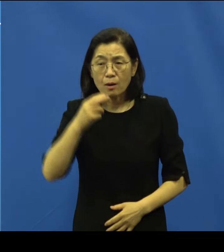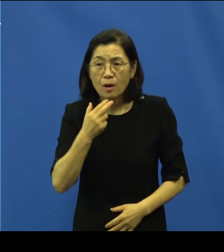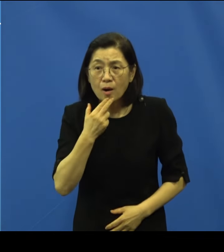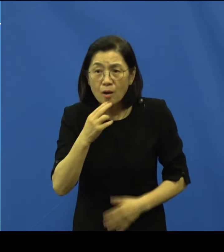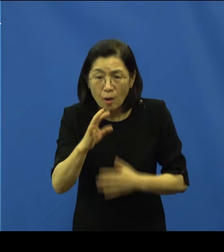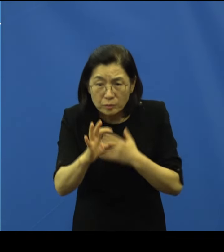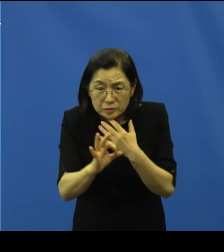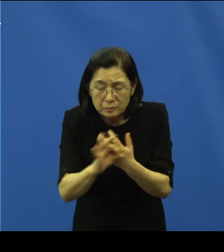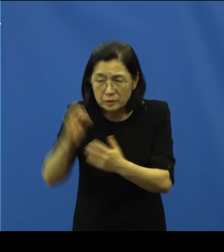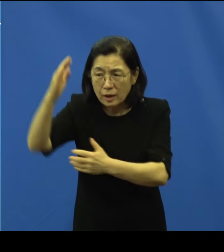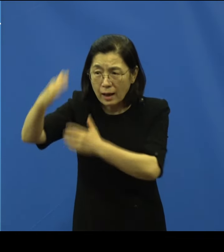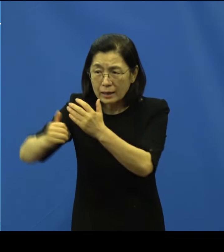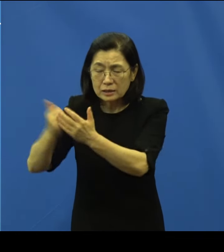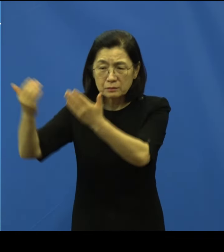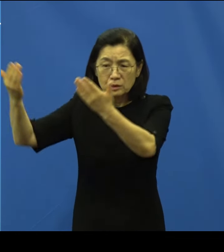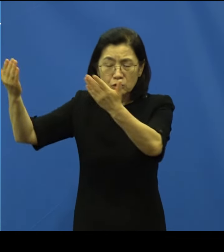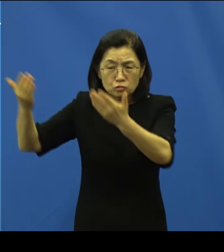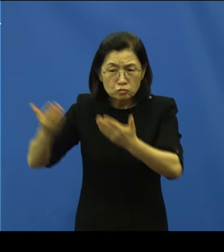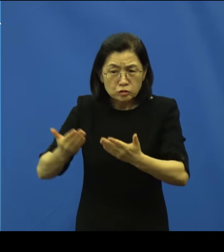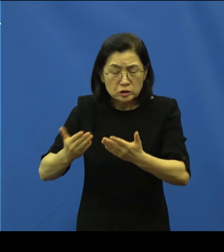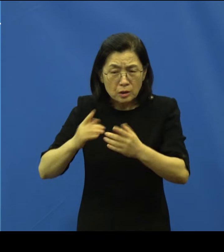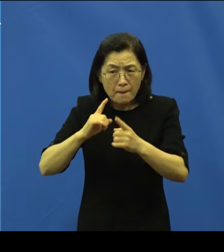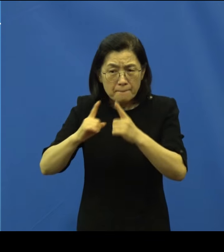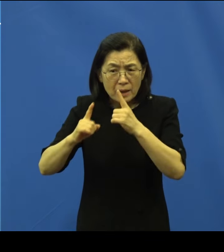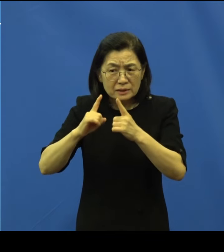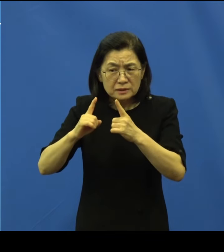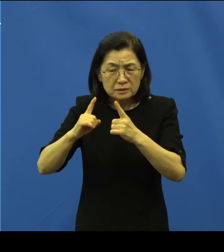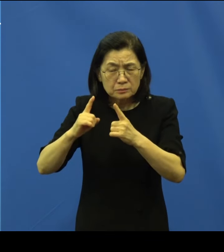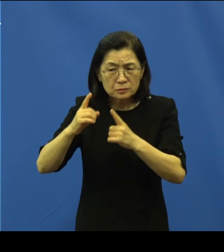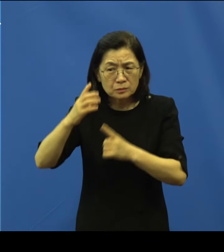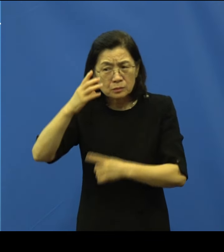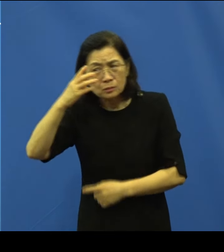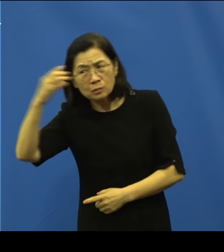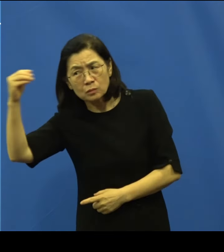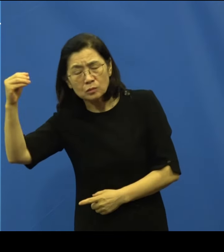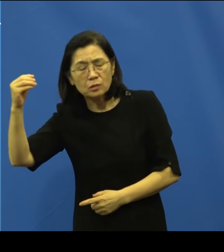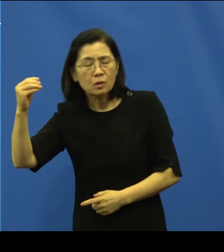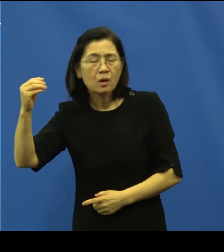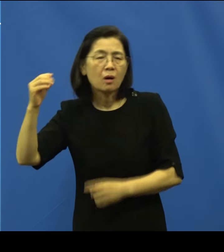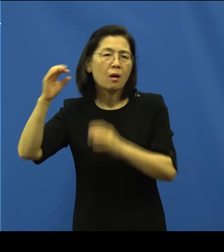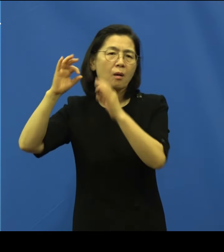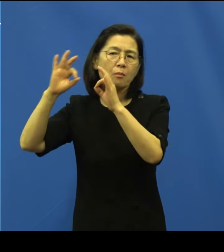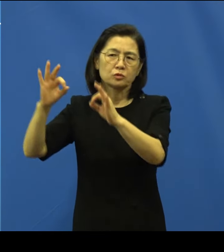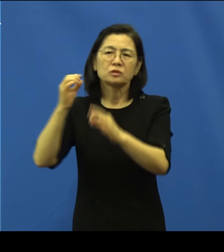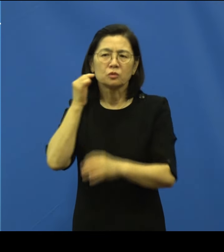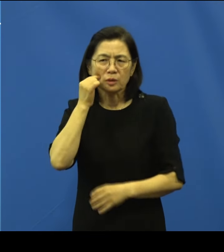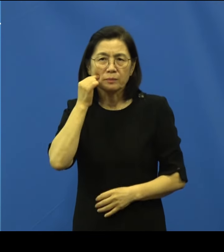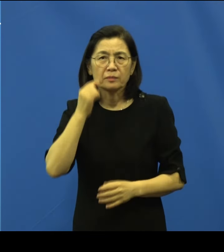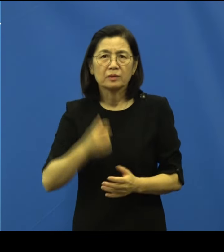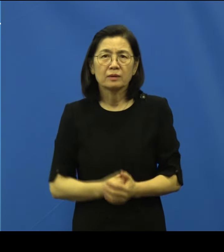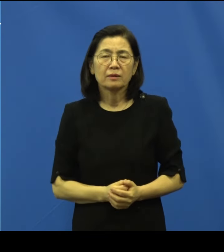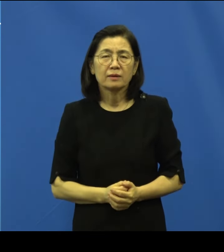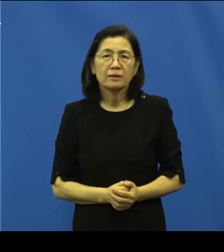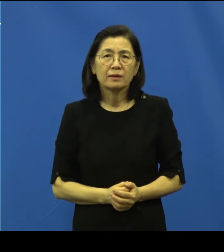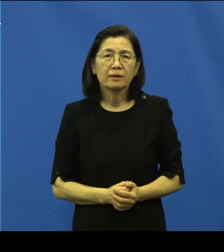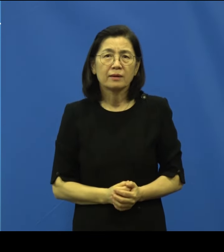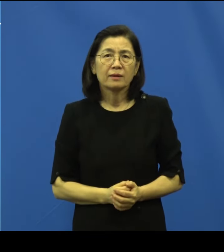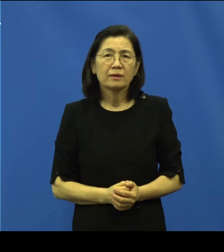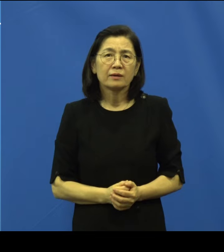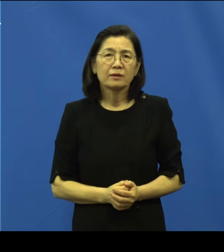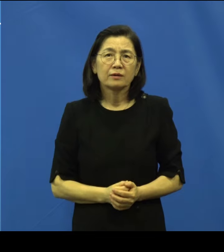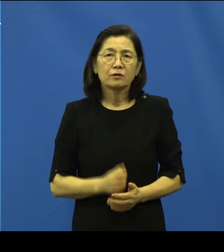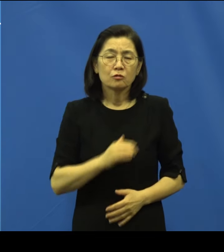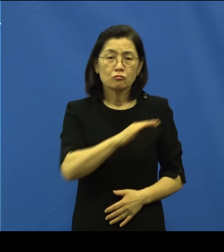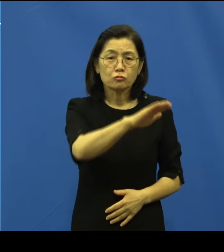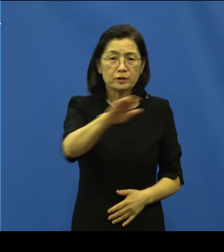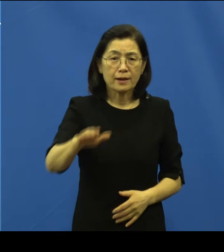귀를 기울이지 못합니다. 아무리 하나님이 알려주어도 내가 듣지 못하면 의미가 없는 것이죠. 그러니까 왜